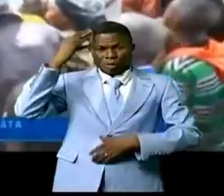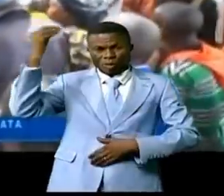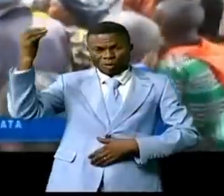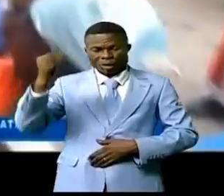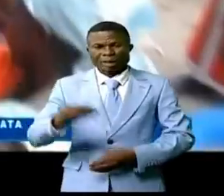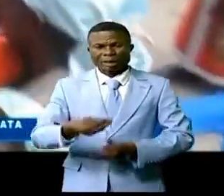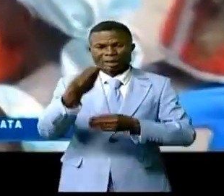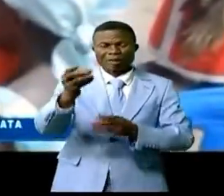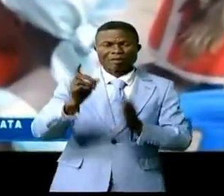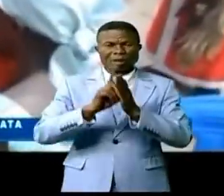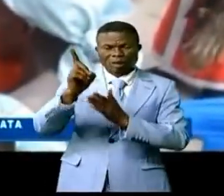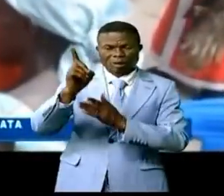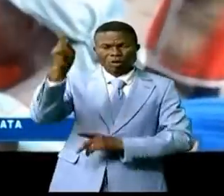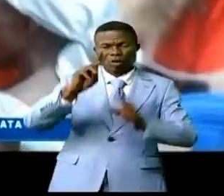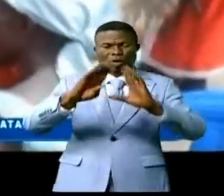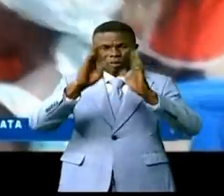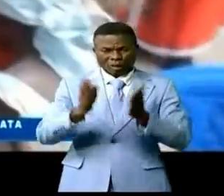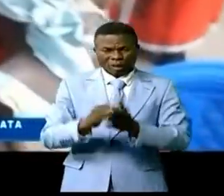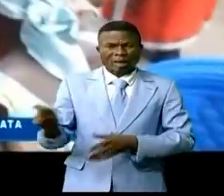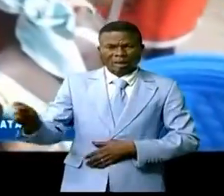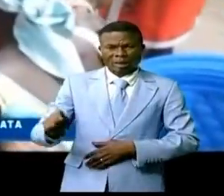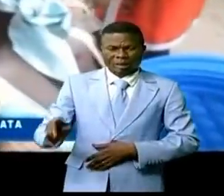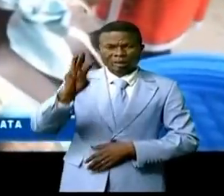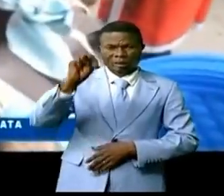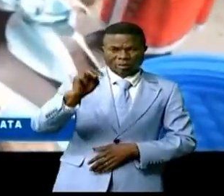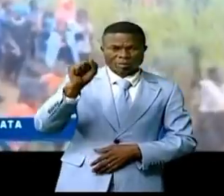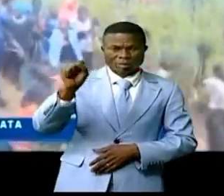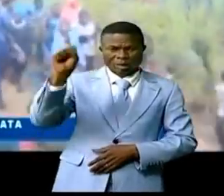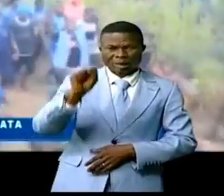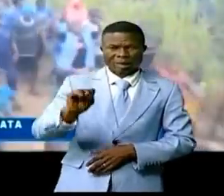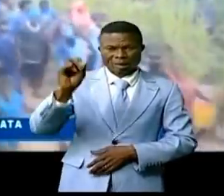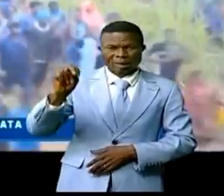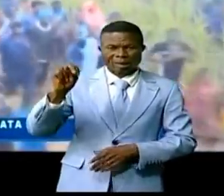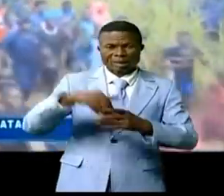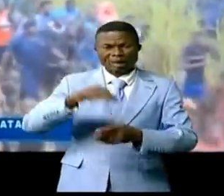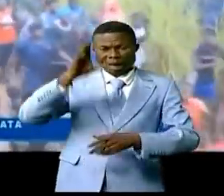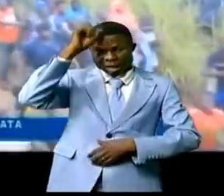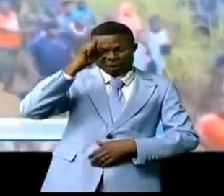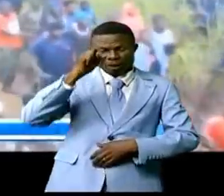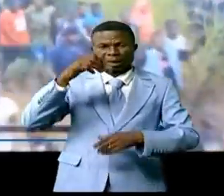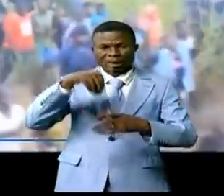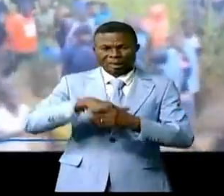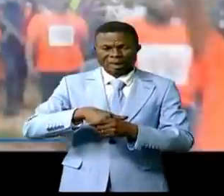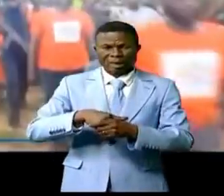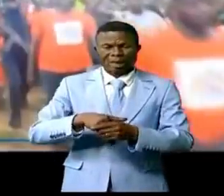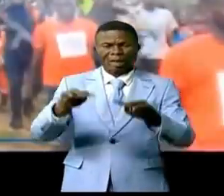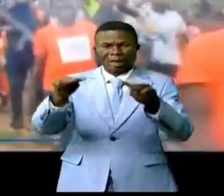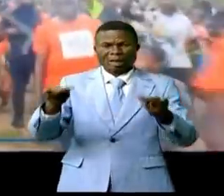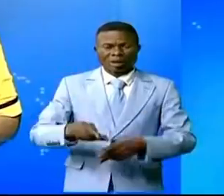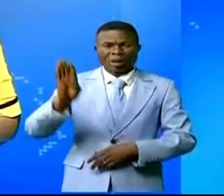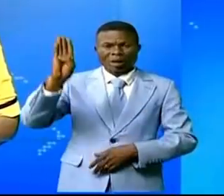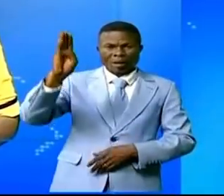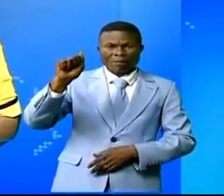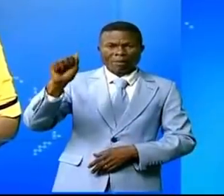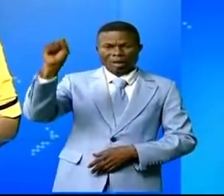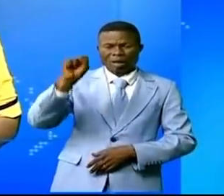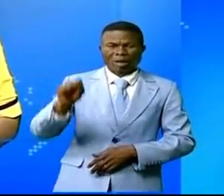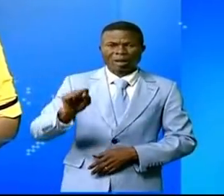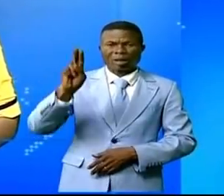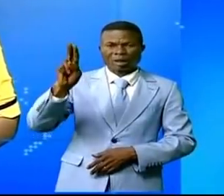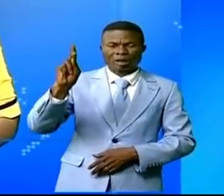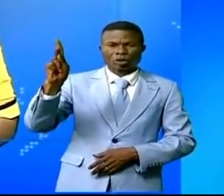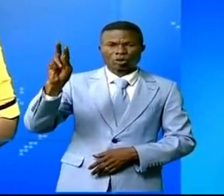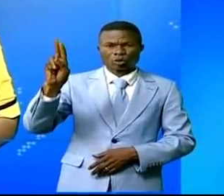développement par les populations du territoire de Massima Nimba, dans le Kwidu, plus particulièrement de l'espace Basuku. Le